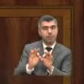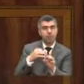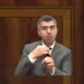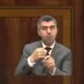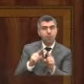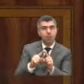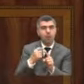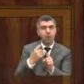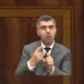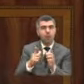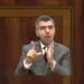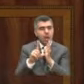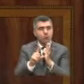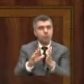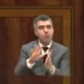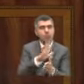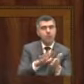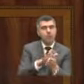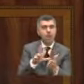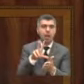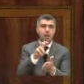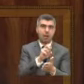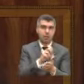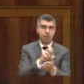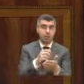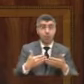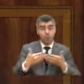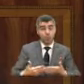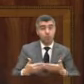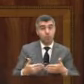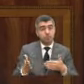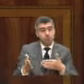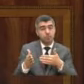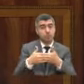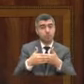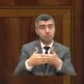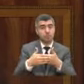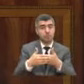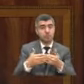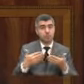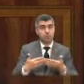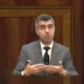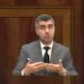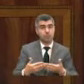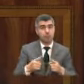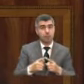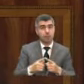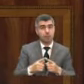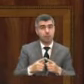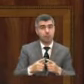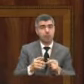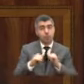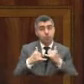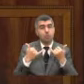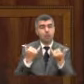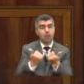20 الماده 145 كلهم كيتذكروها. دابا جيتي سديتي ليه، كتعرف بان جلسه في جامع الفنا سيد الوزير، جلسه